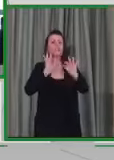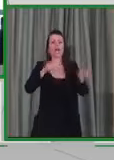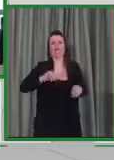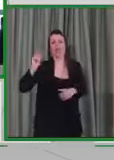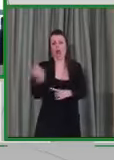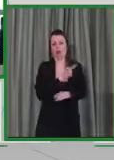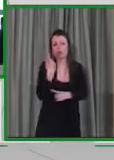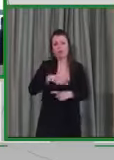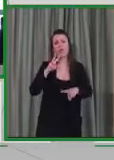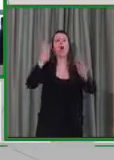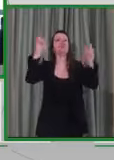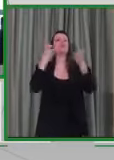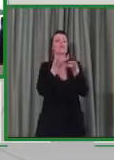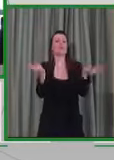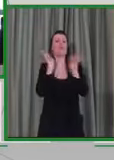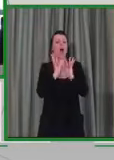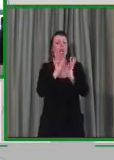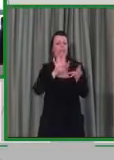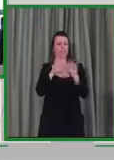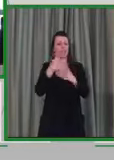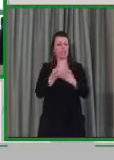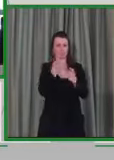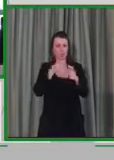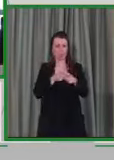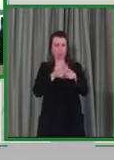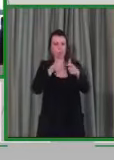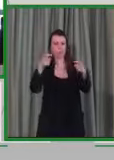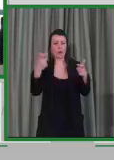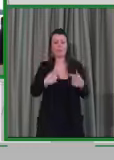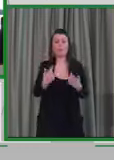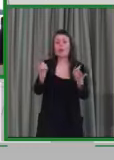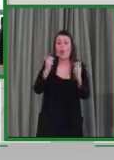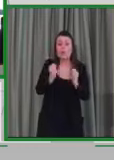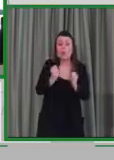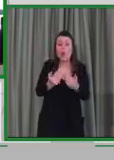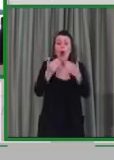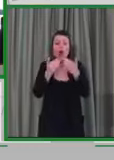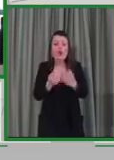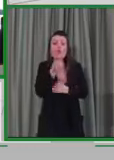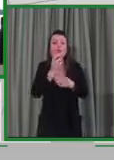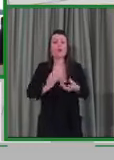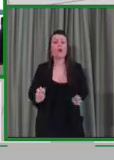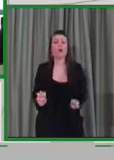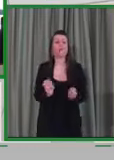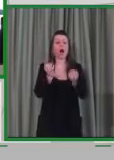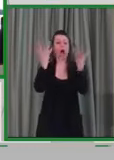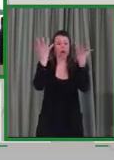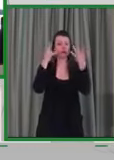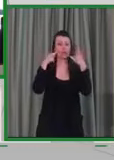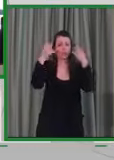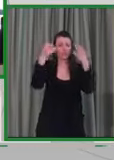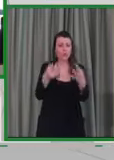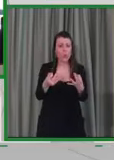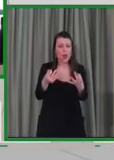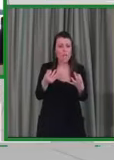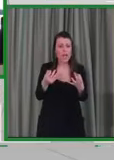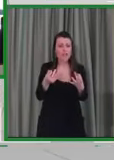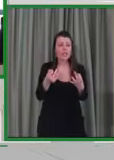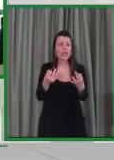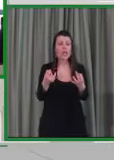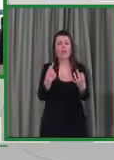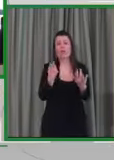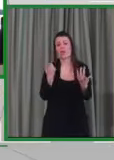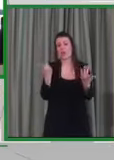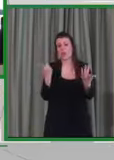quarantena direi che possiamo augurare anche una buona pasqua sicuramente immagino che anche tu e insieme